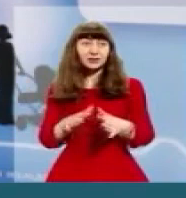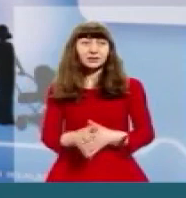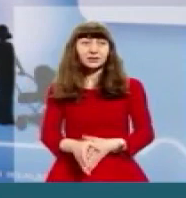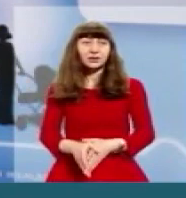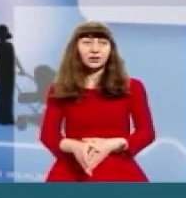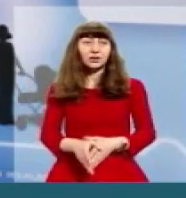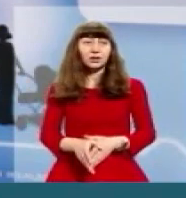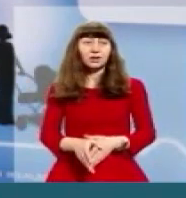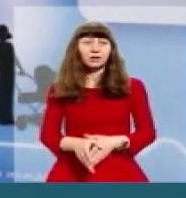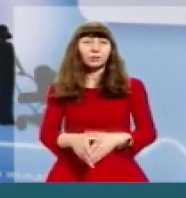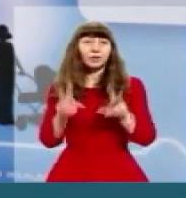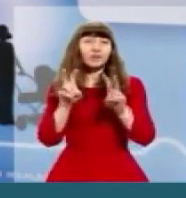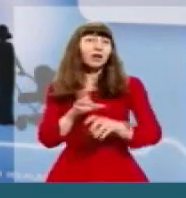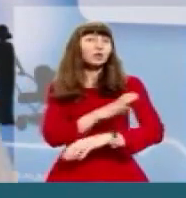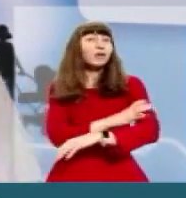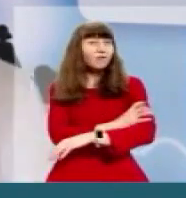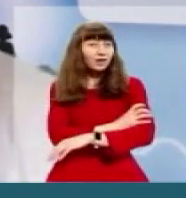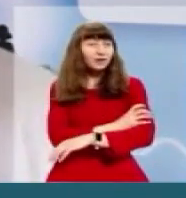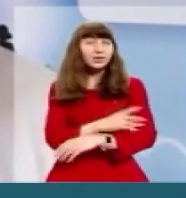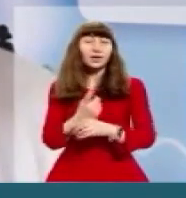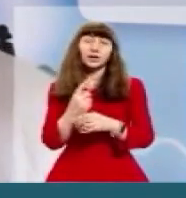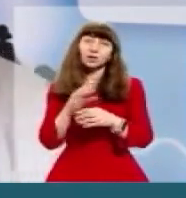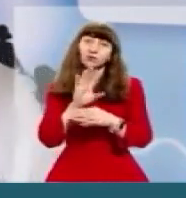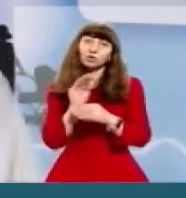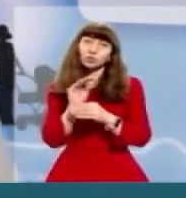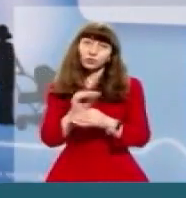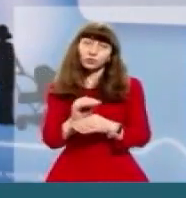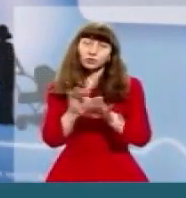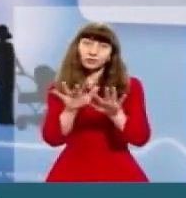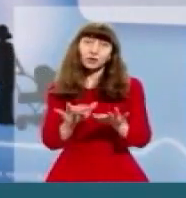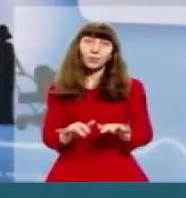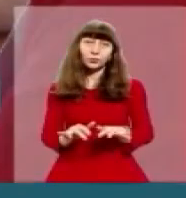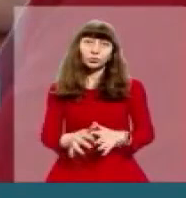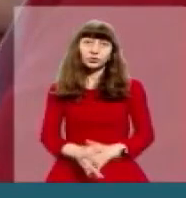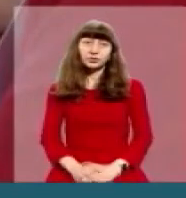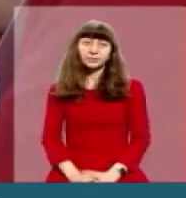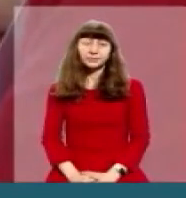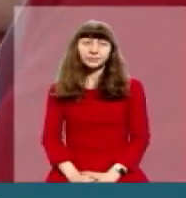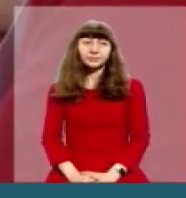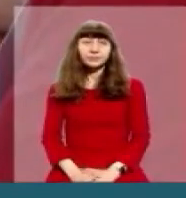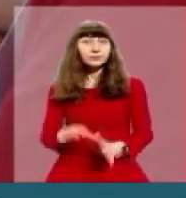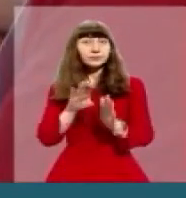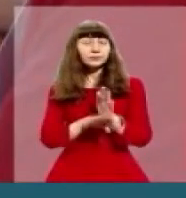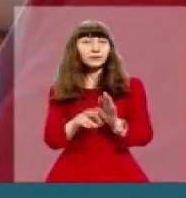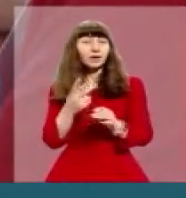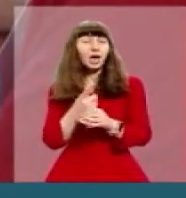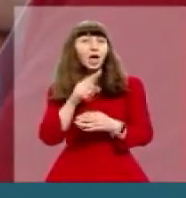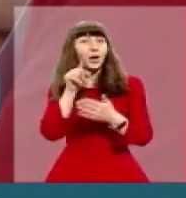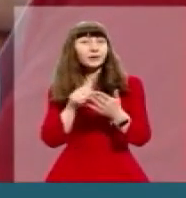Кетли, меряет давление. И эти все параметры вносят в статистическую карту. После анкетирования